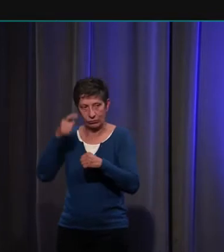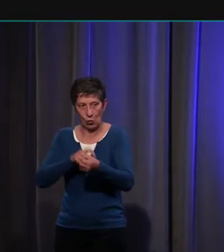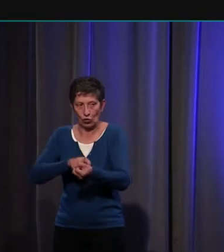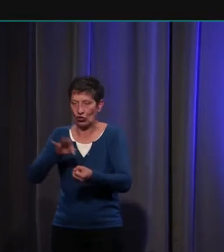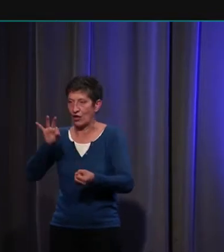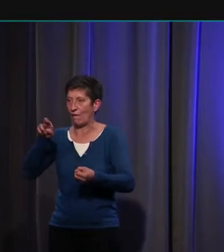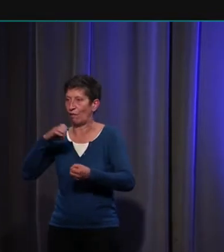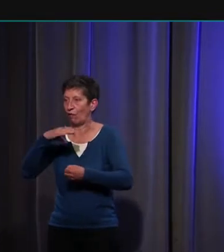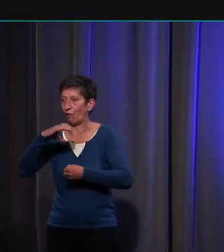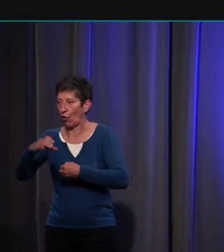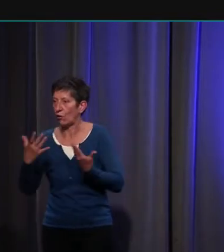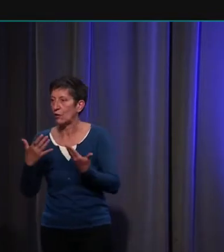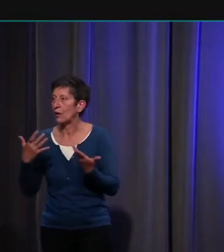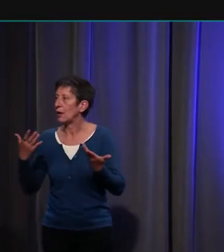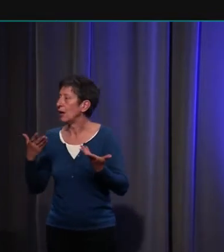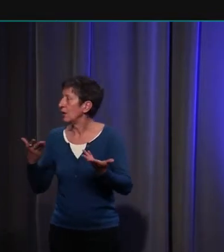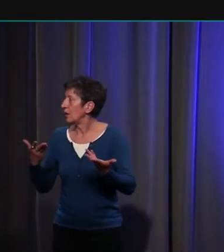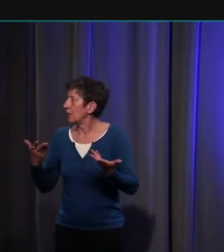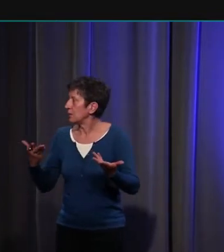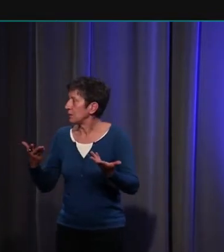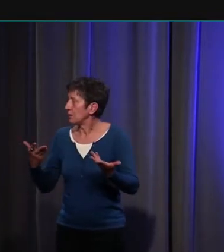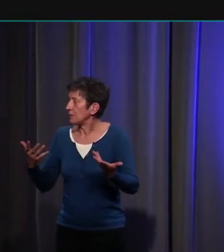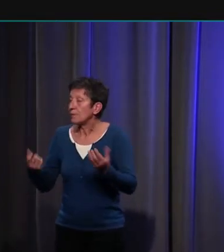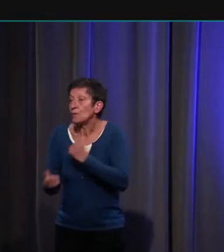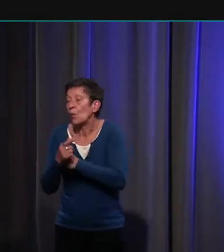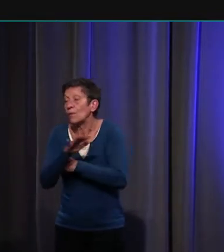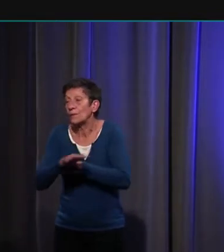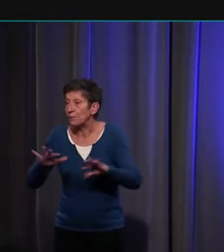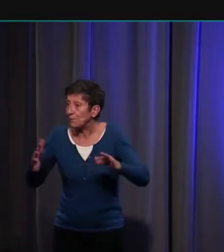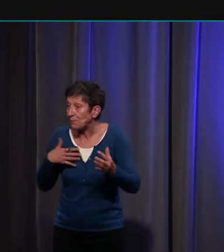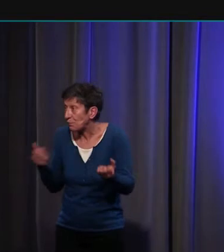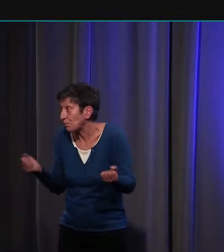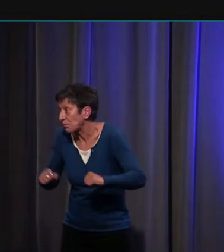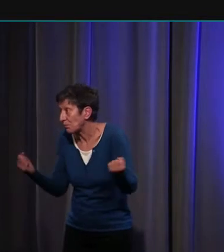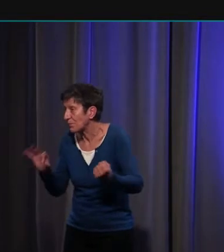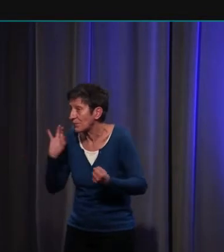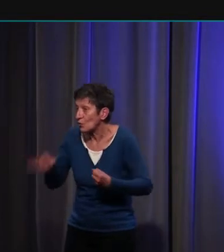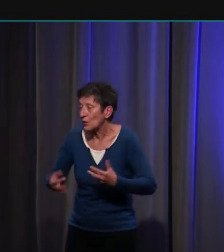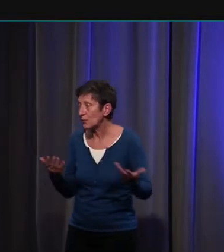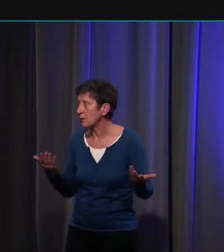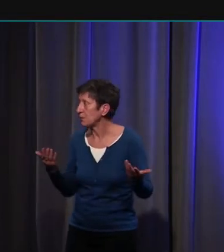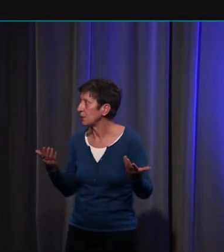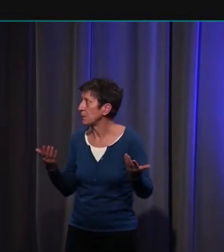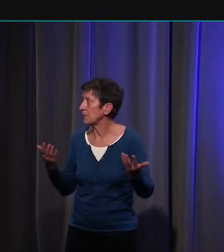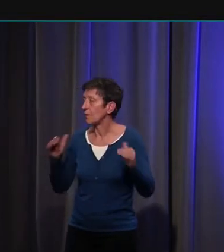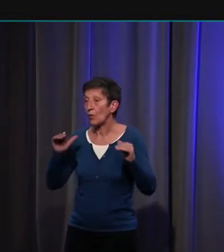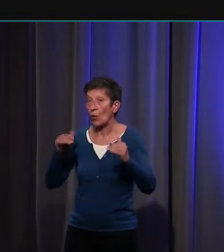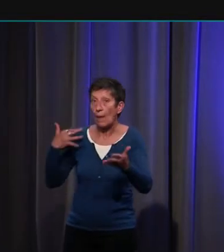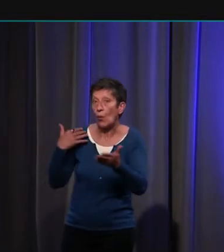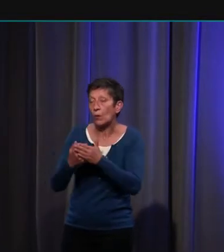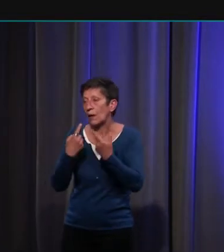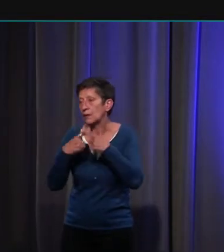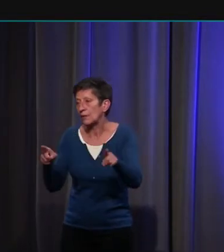affabule un peu sur leur généalogie mais c'est vrai non non je suis d'accord avec vous mais c'est aussi un contexte différent ce